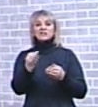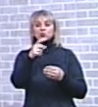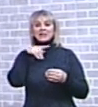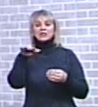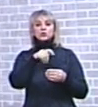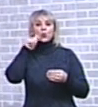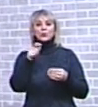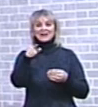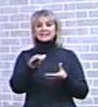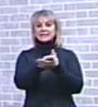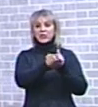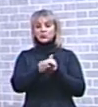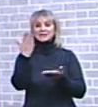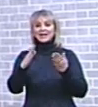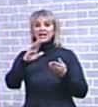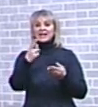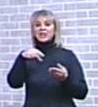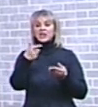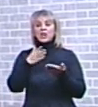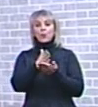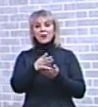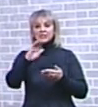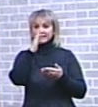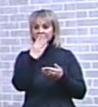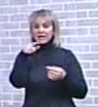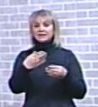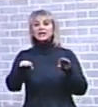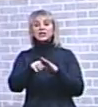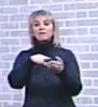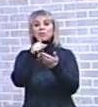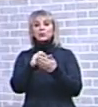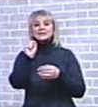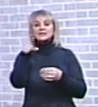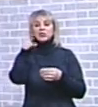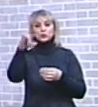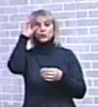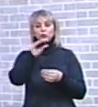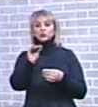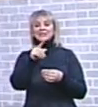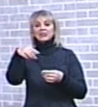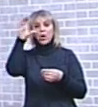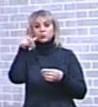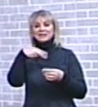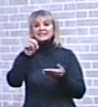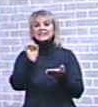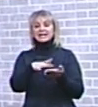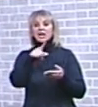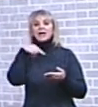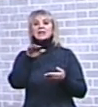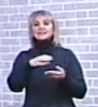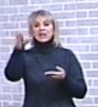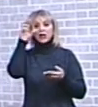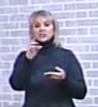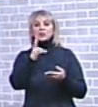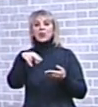России и Украина – союзник или геополитический сателлит? Таким вопросом задались ученые Южного научного центра Российской